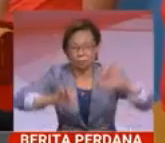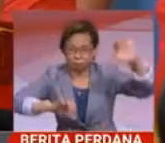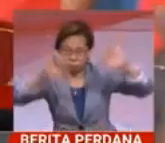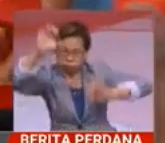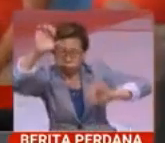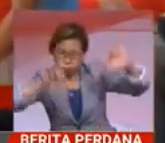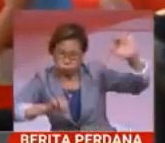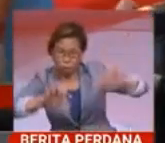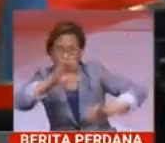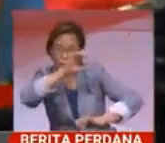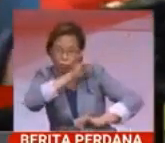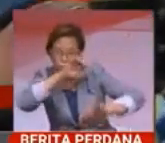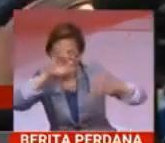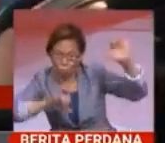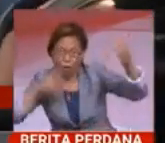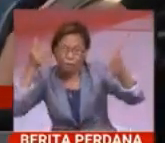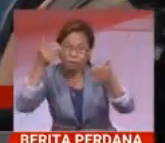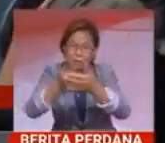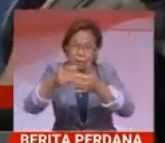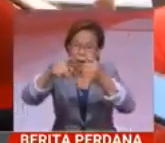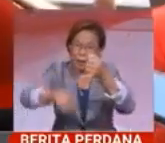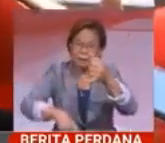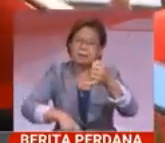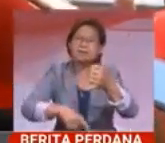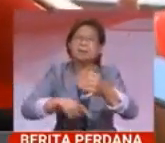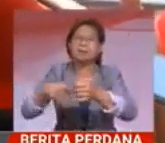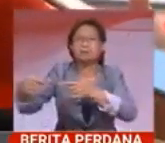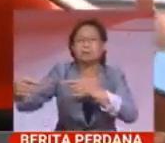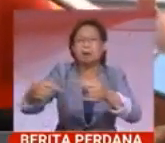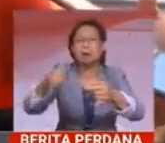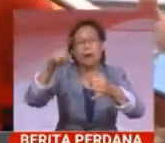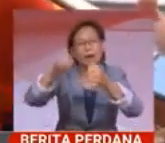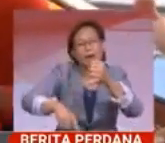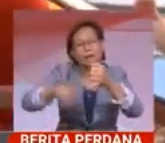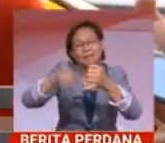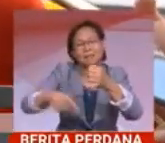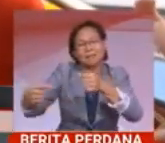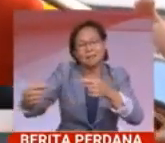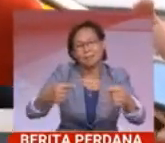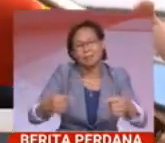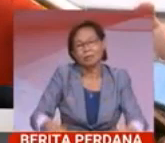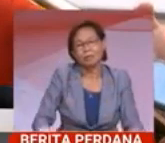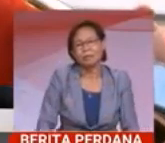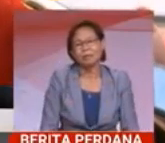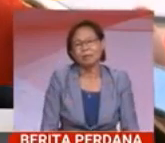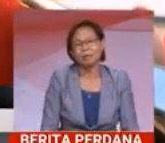penilaian ke atas sarjana dan sehingga penghujung giga byte yst-sw